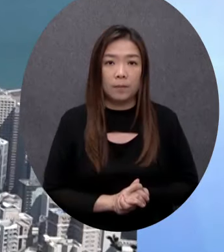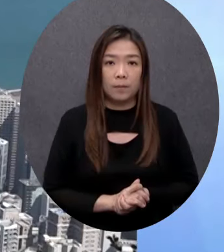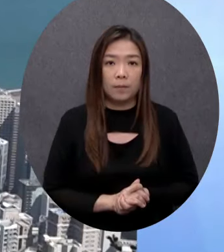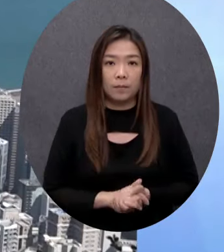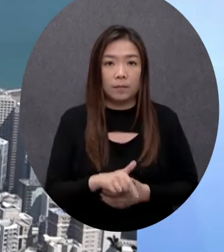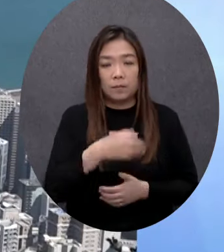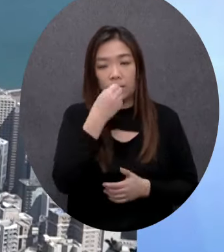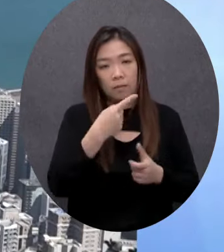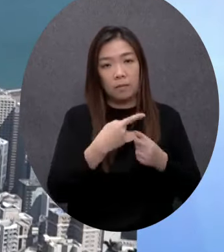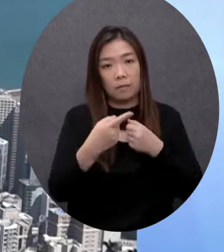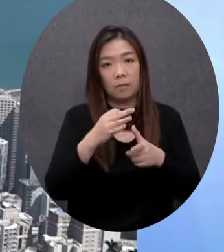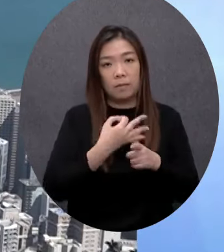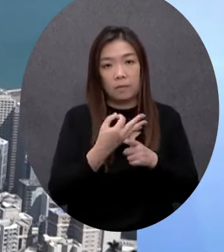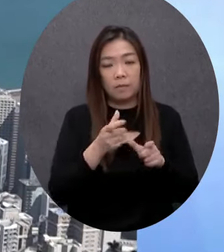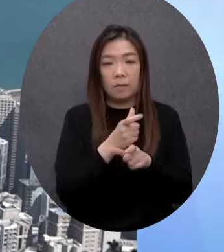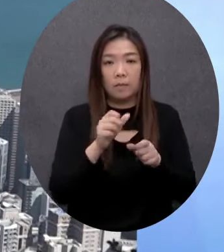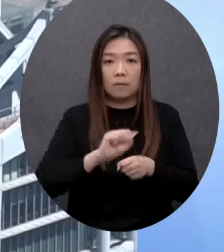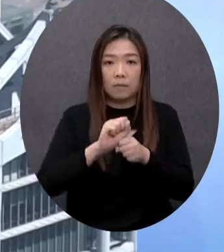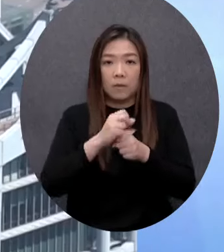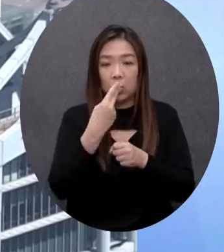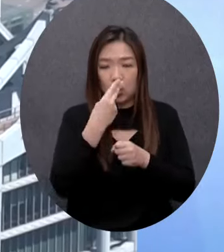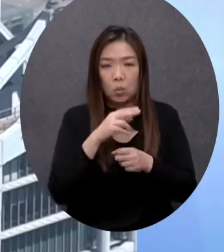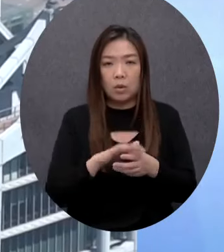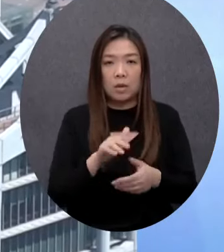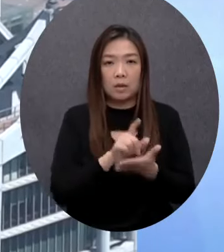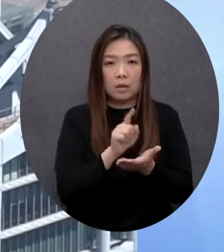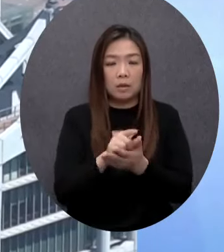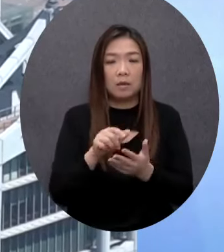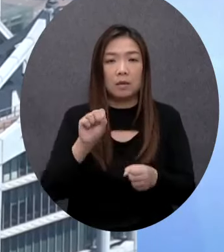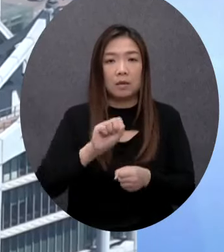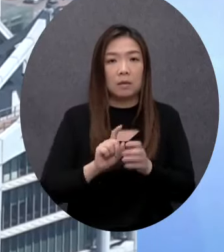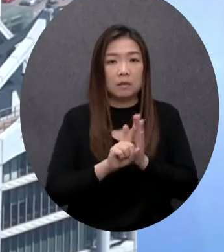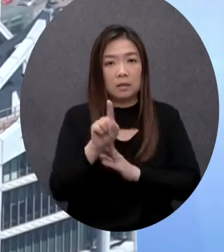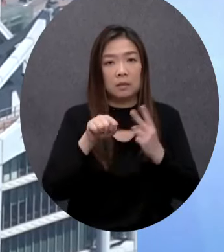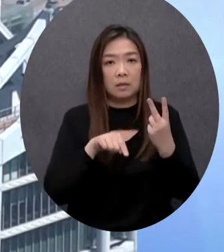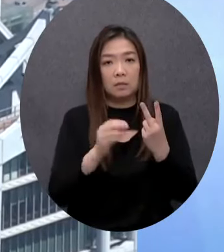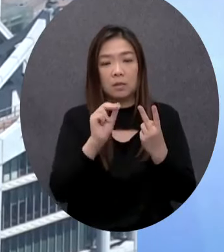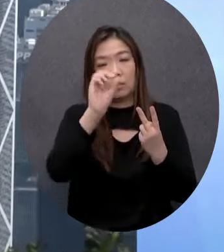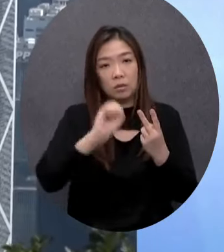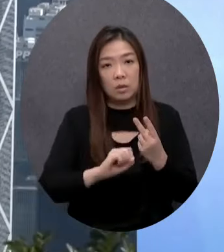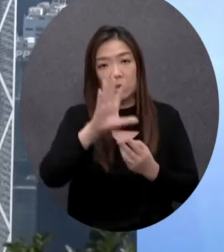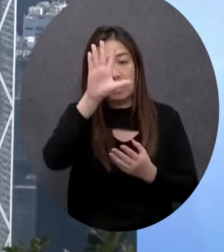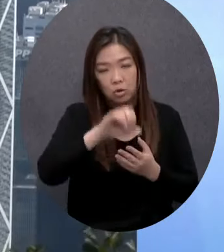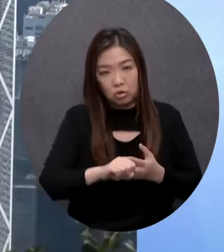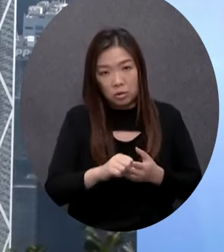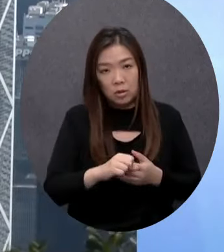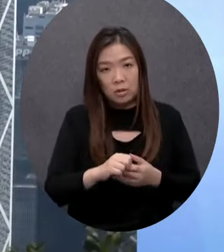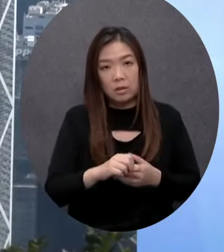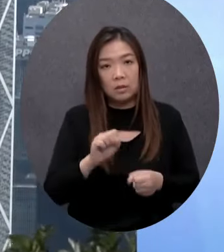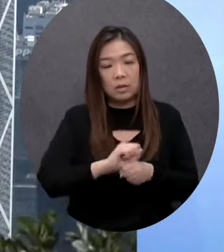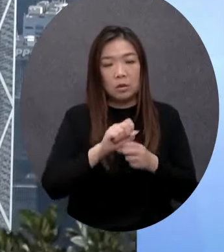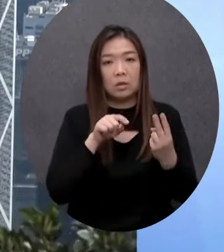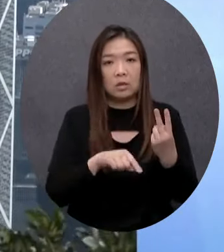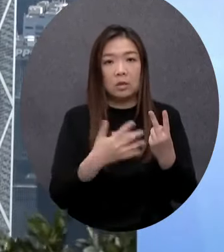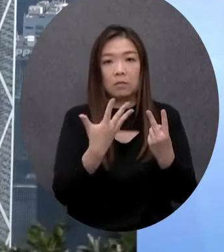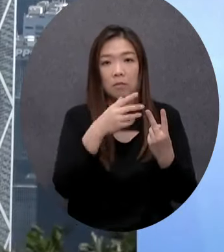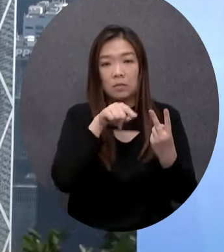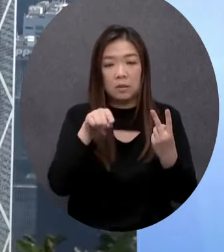本港首季經濟增長預估數字是按年升2.7%，是全年增長預測的2.5%